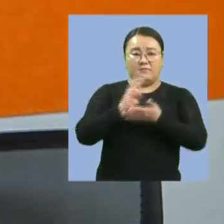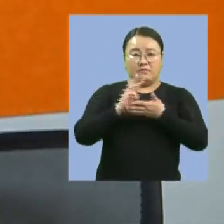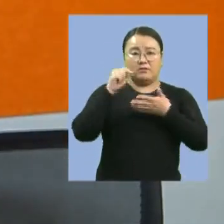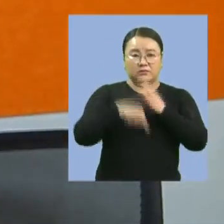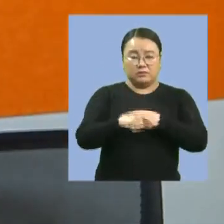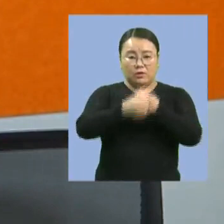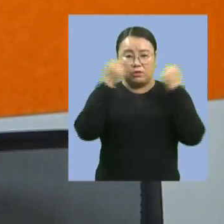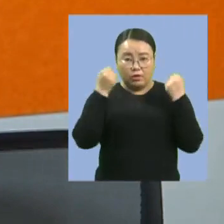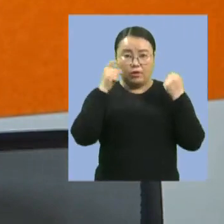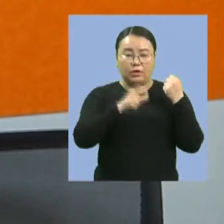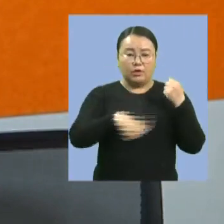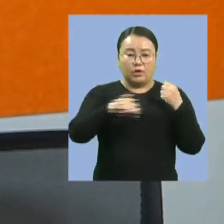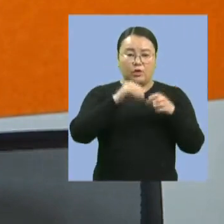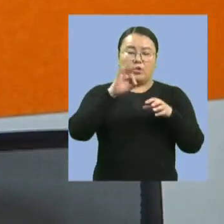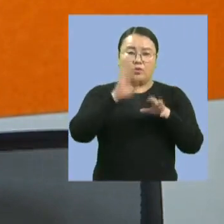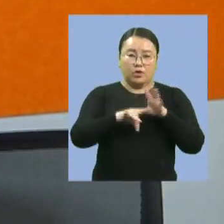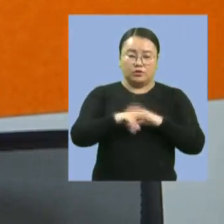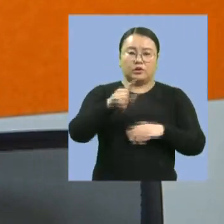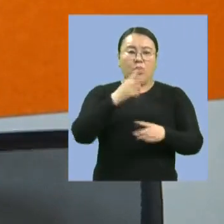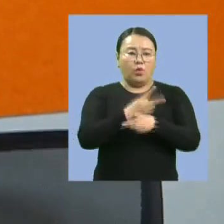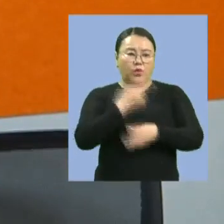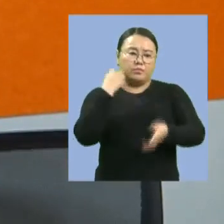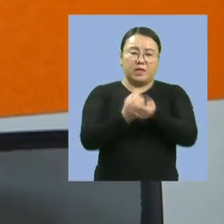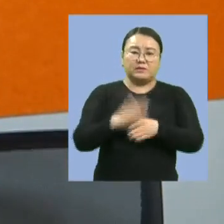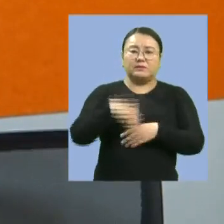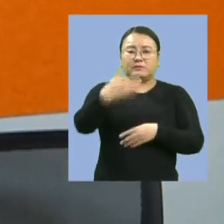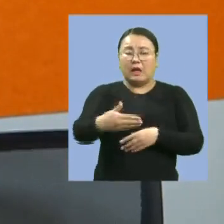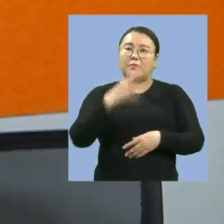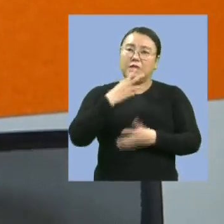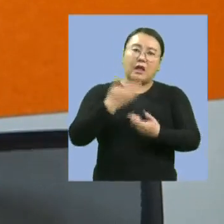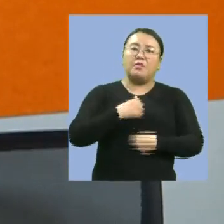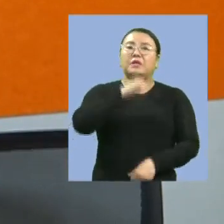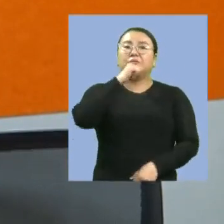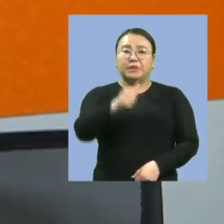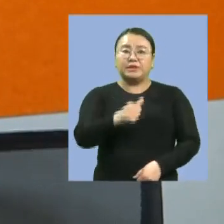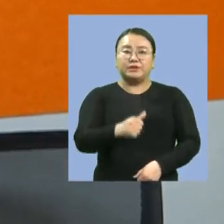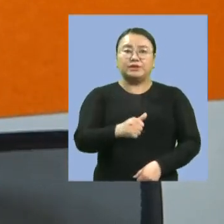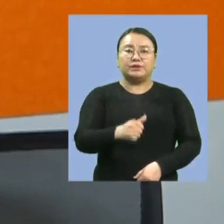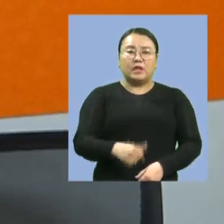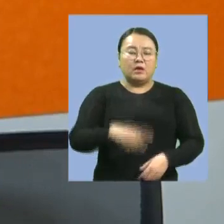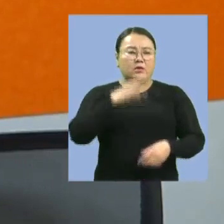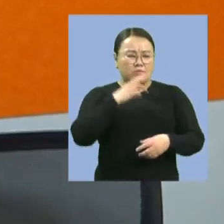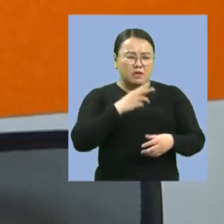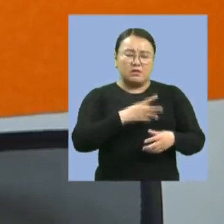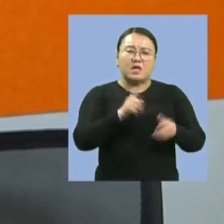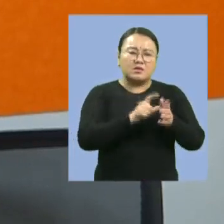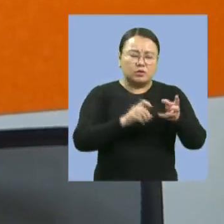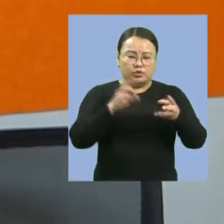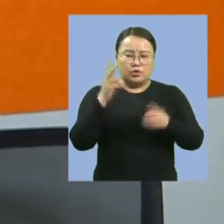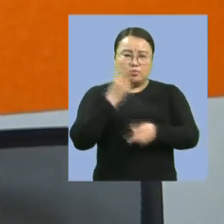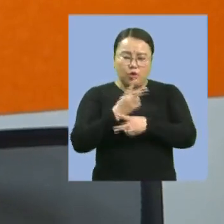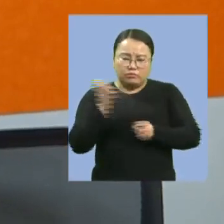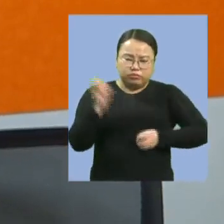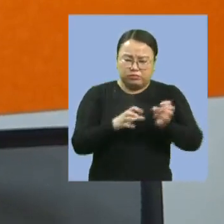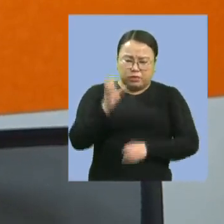цахим платформыг ер нь нэвтрүүлснээр иргэд хууль батлагдсны дараа мэдээлэл авах биш. Өргөн барих